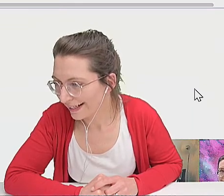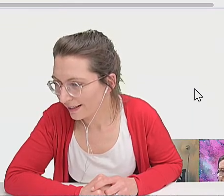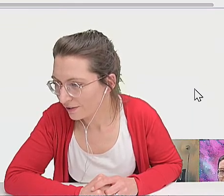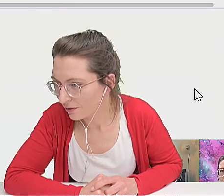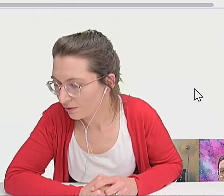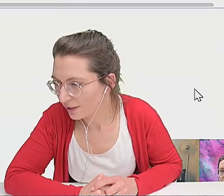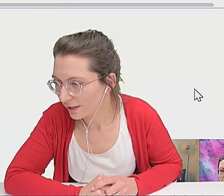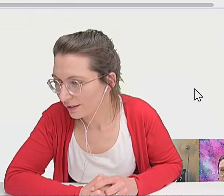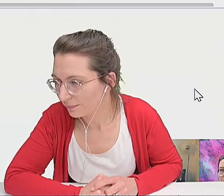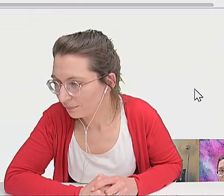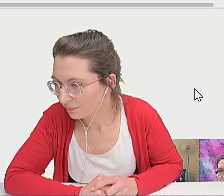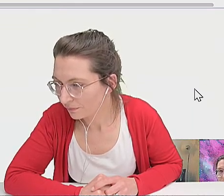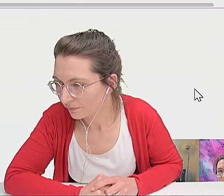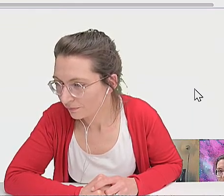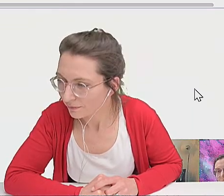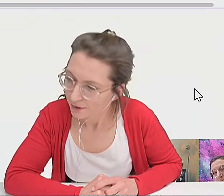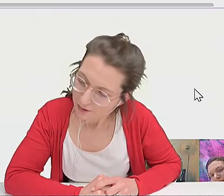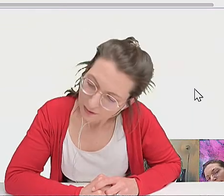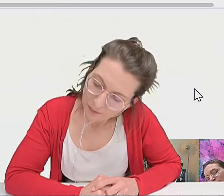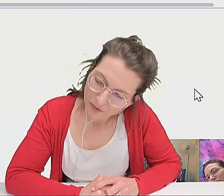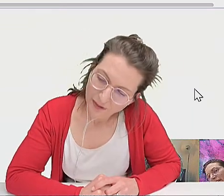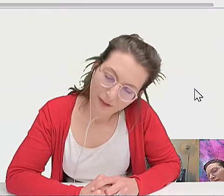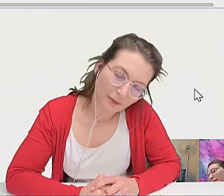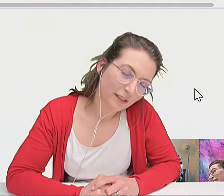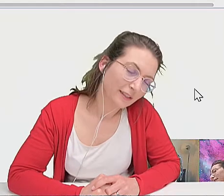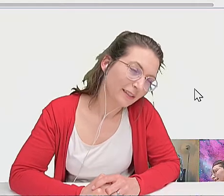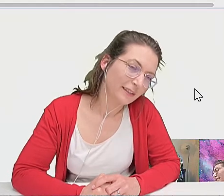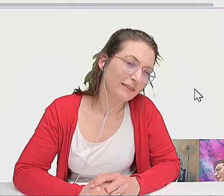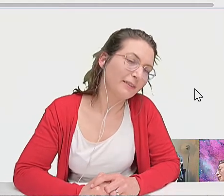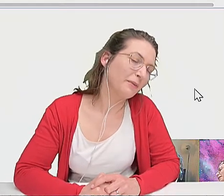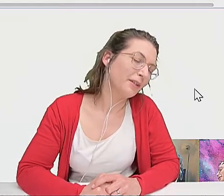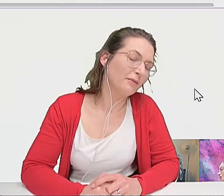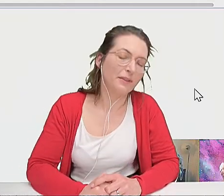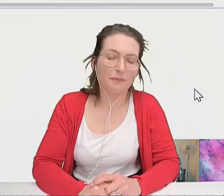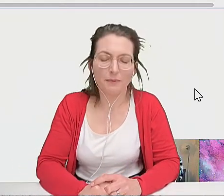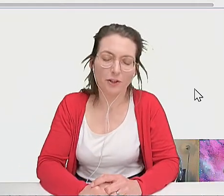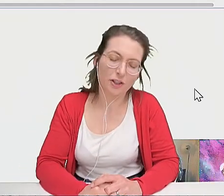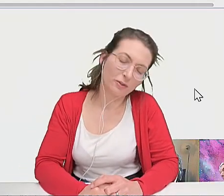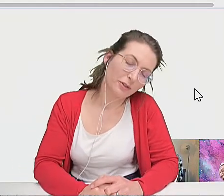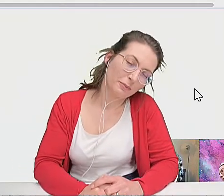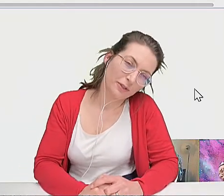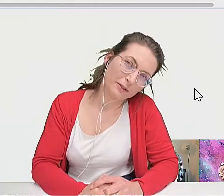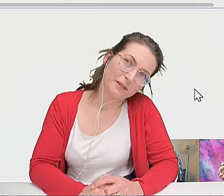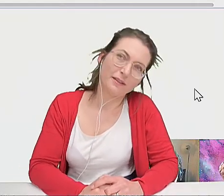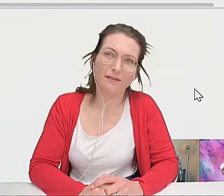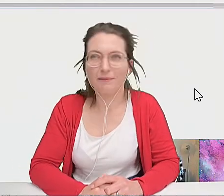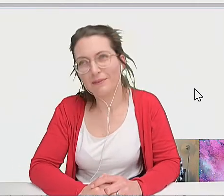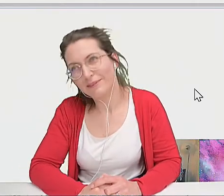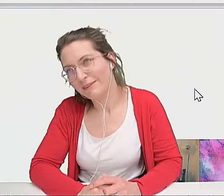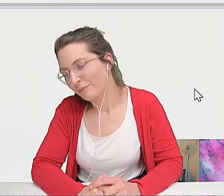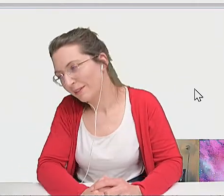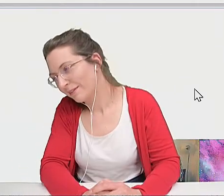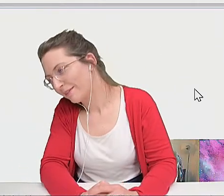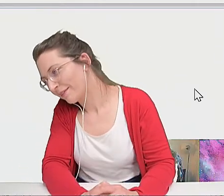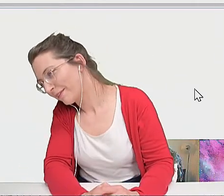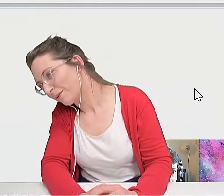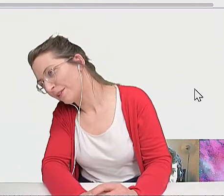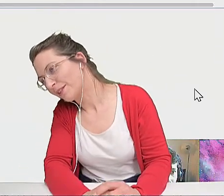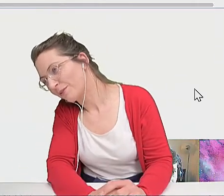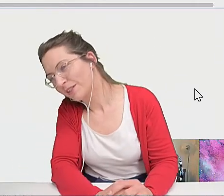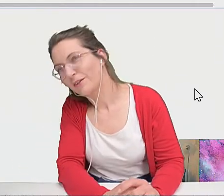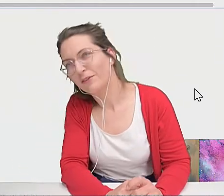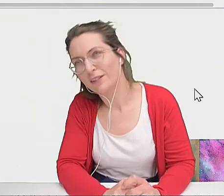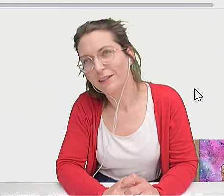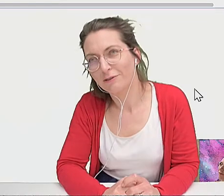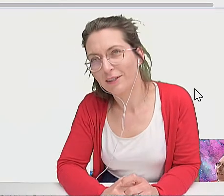sich nach rechts zu drehen. Da muss ich dann immer, das mache ich auch, wenn wir mit der Schildkröte programmieren, sieht auch immer